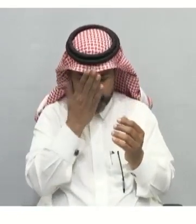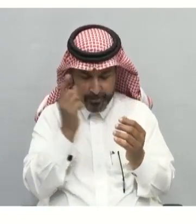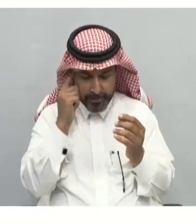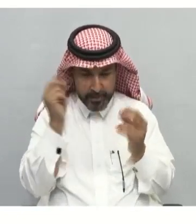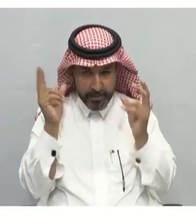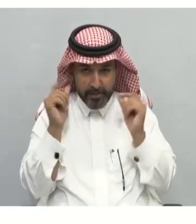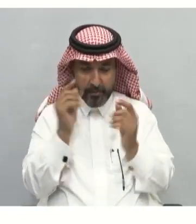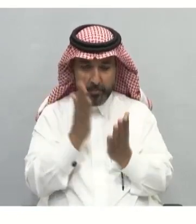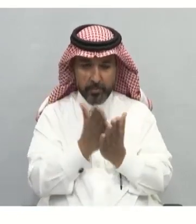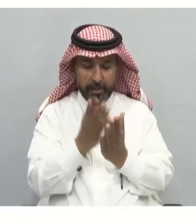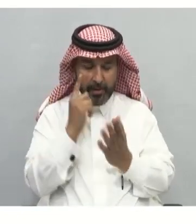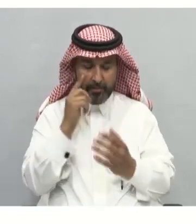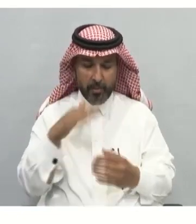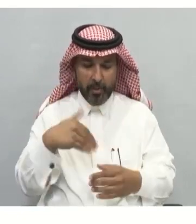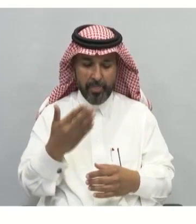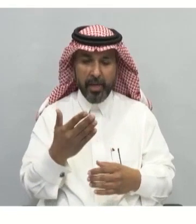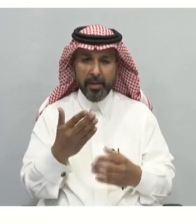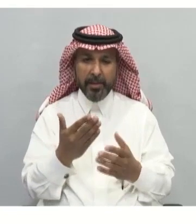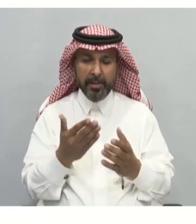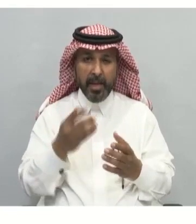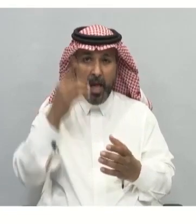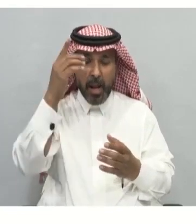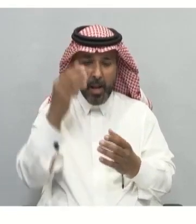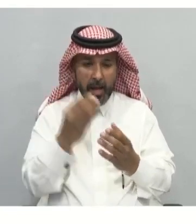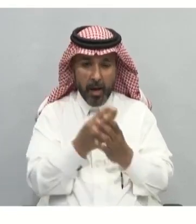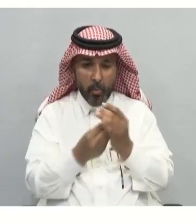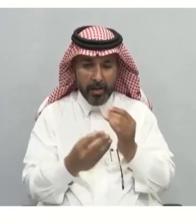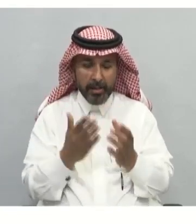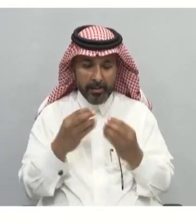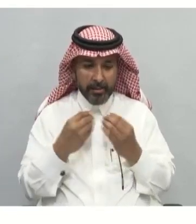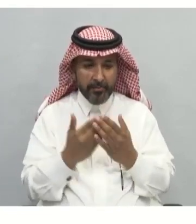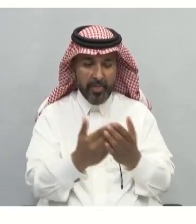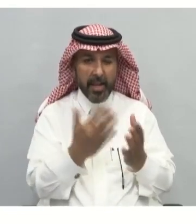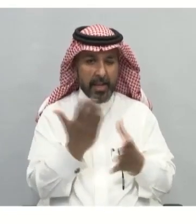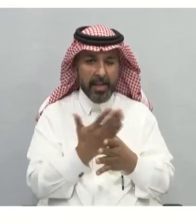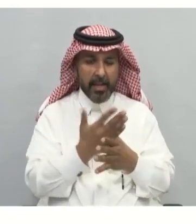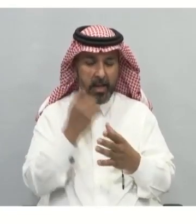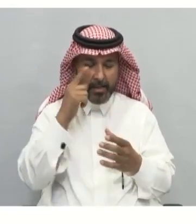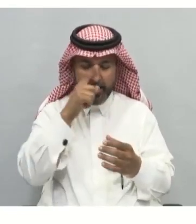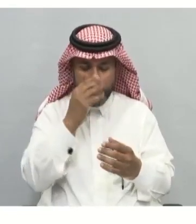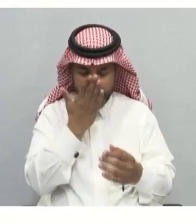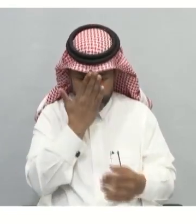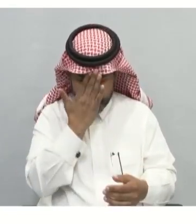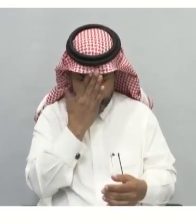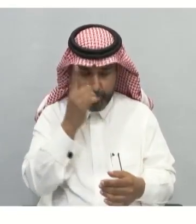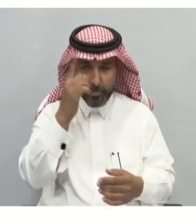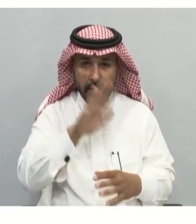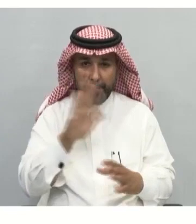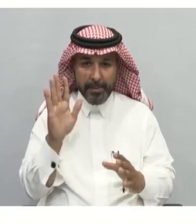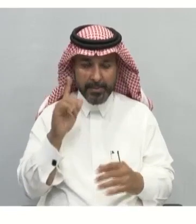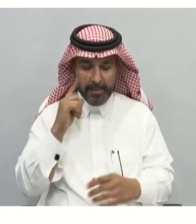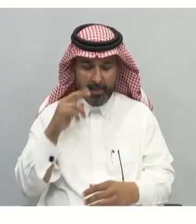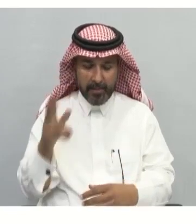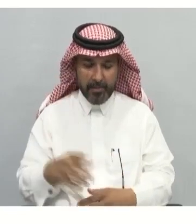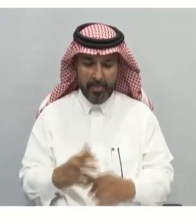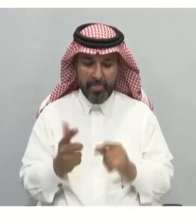الى الوصول الى الغايه التي لاجلها خلق الله الخلق وهي عبادته جل وعلا ثانيا شبه